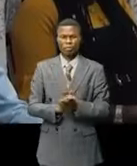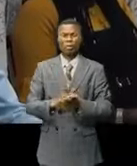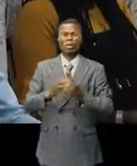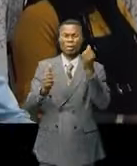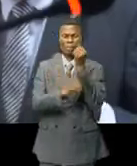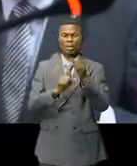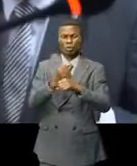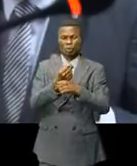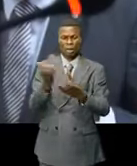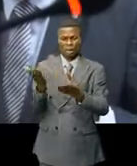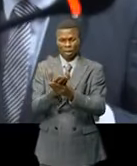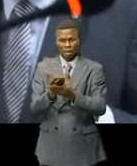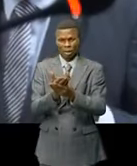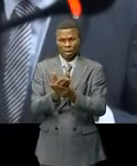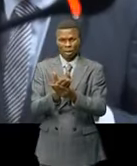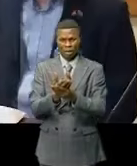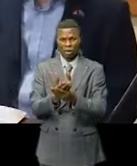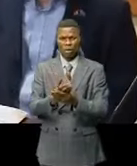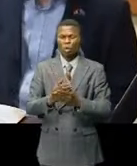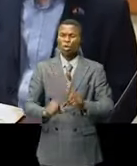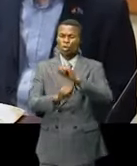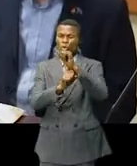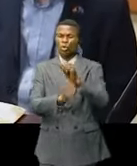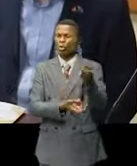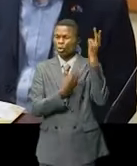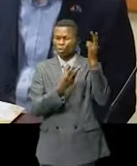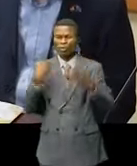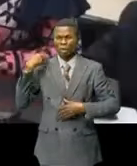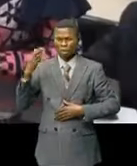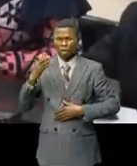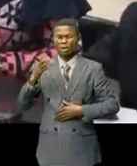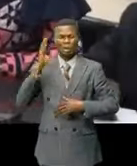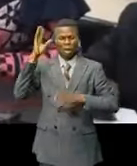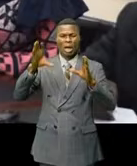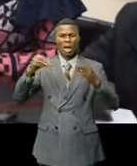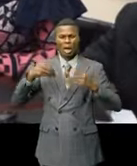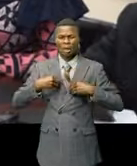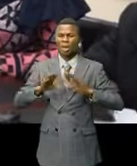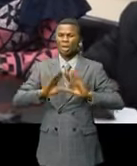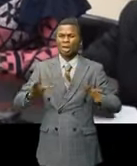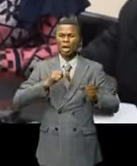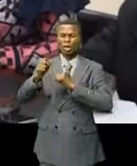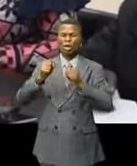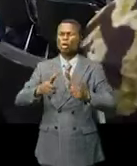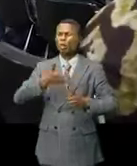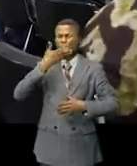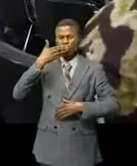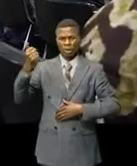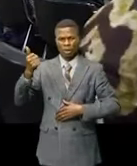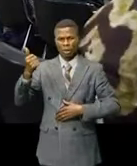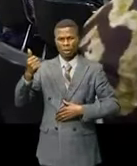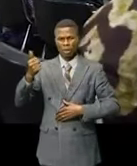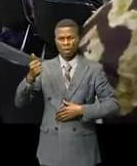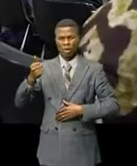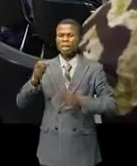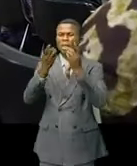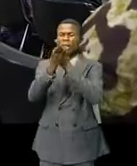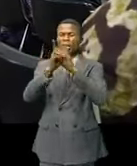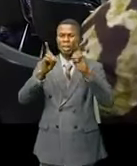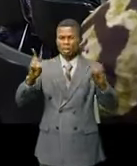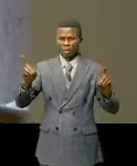à la fois de pérenniser le valeur d'un homme d'État et de reconnaître le mérite d'un combat loyal, voire la